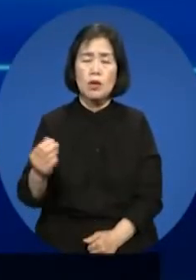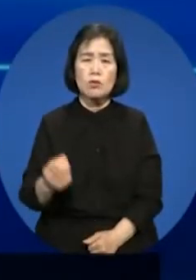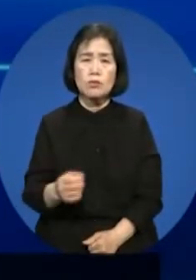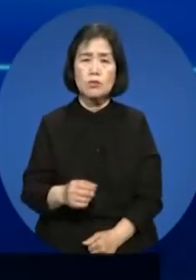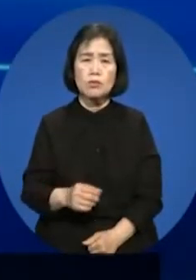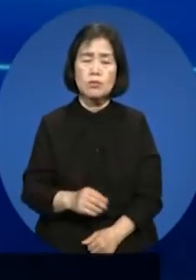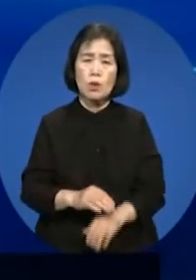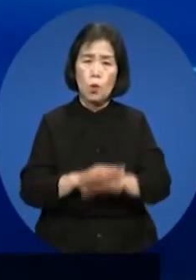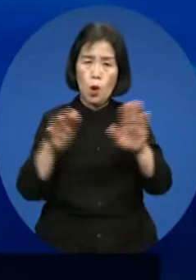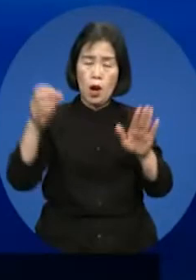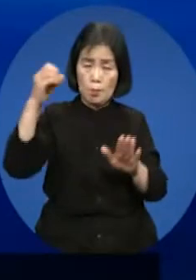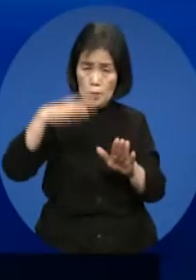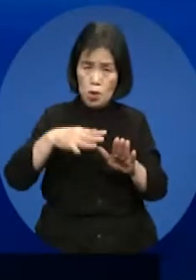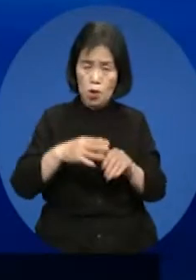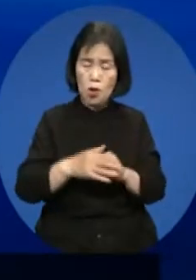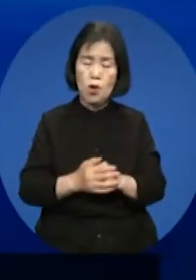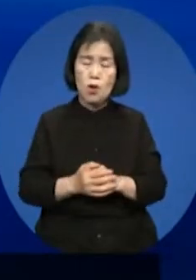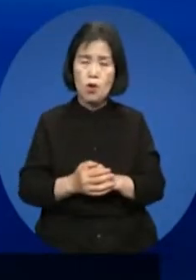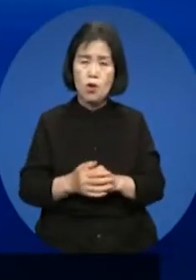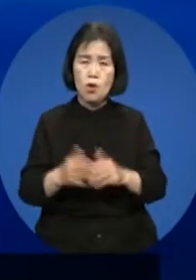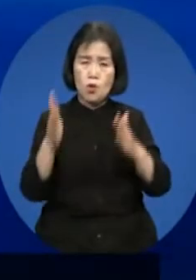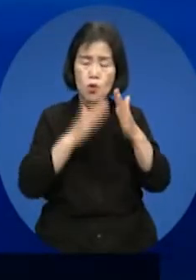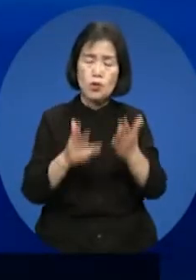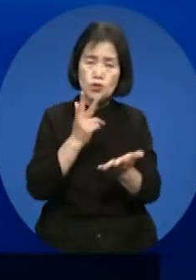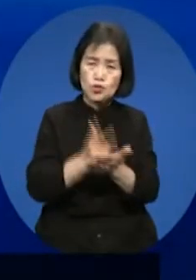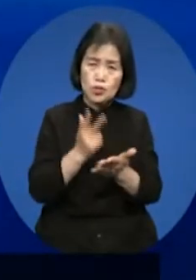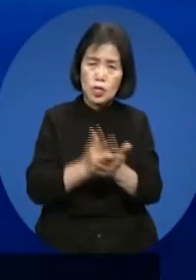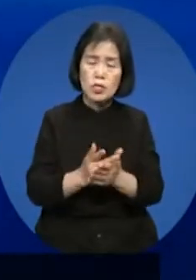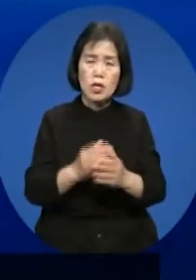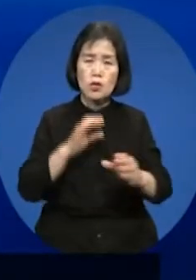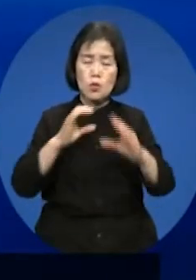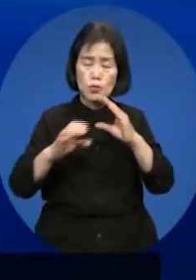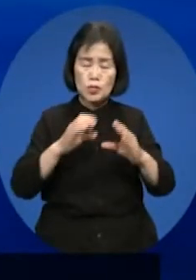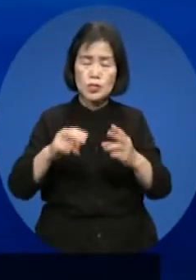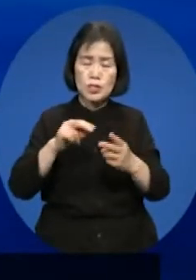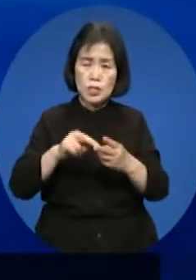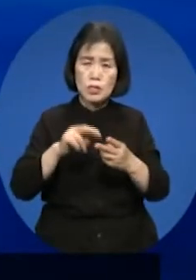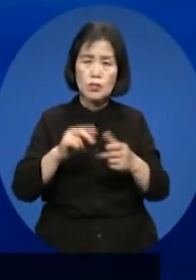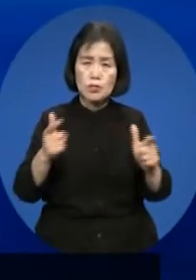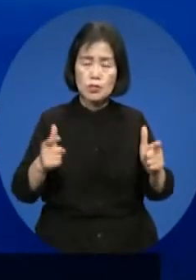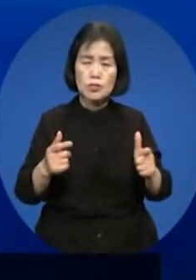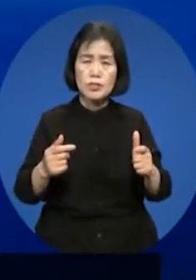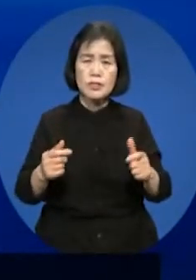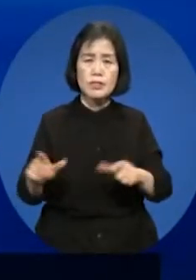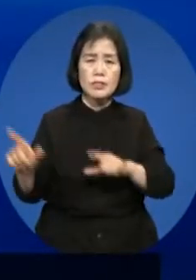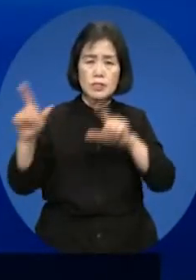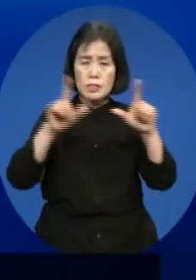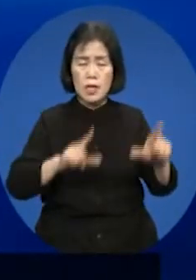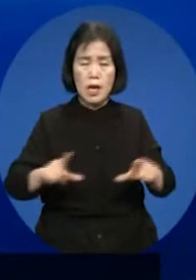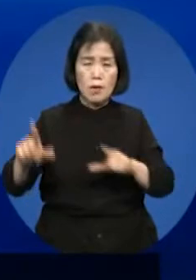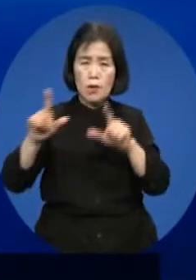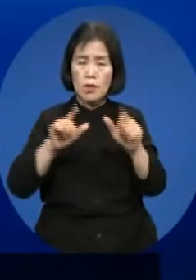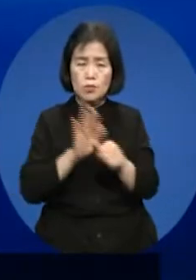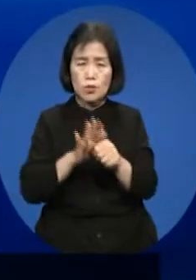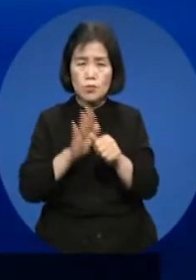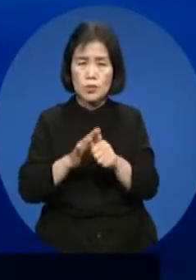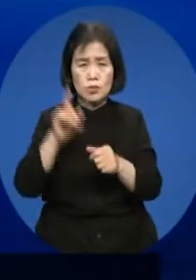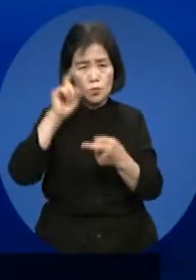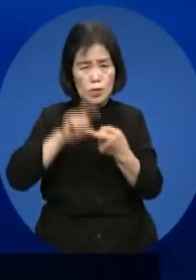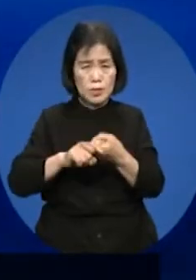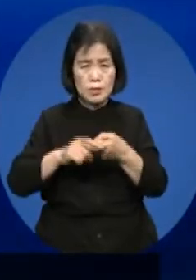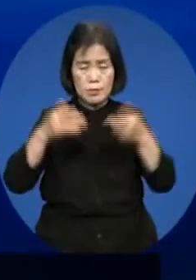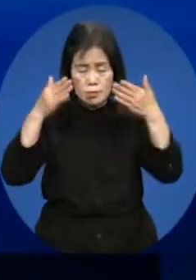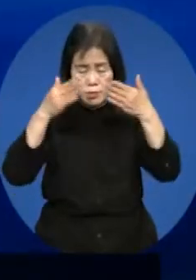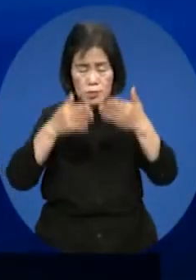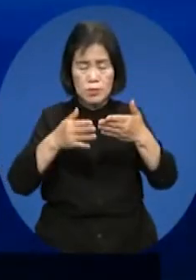노동자 심처가 생기고요. 또 공용 주차장이라든가 주민 커뮤니티 센터 등등 생활 SOC에 쏟는 관심도 상당하다. 이런 언론 보도가